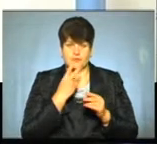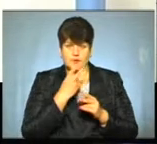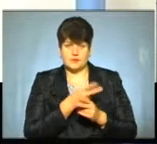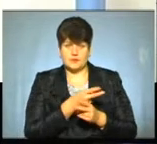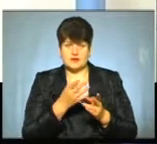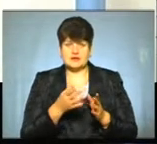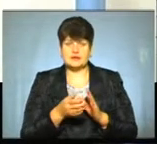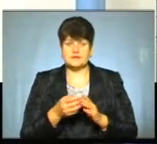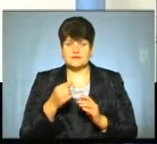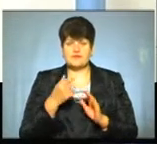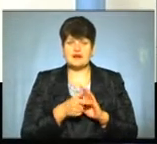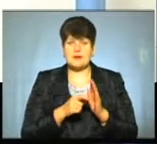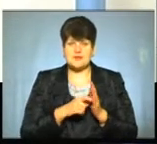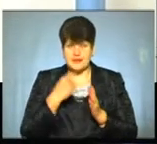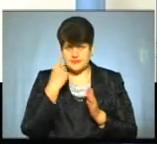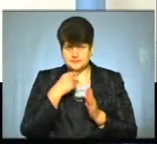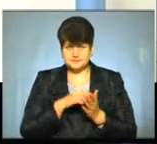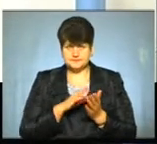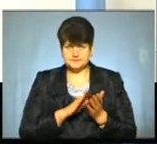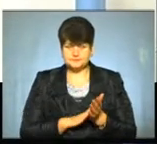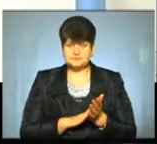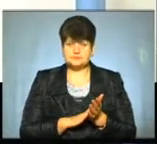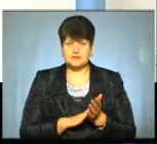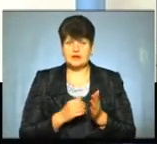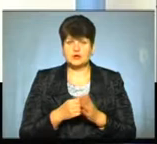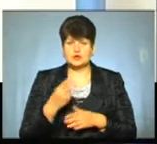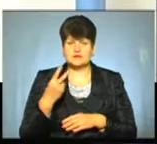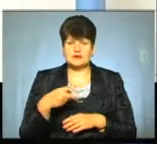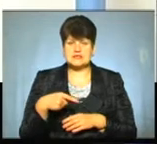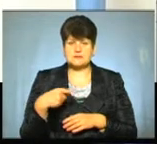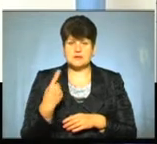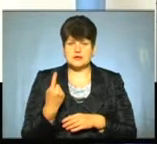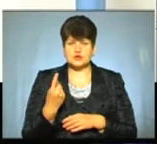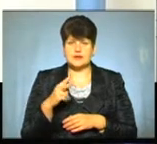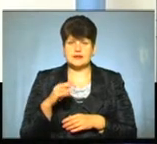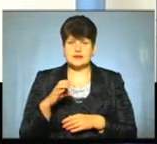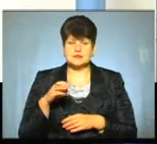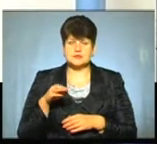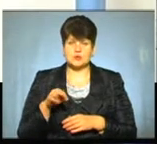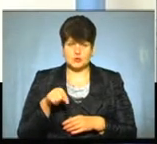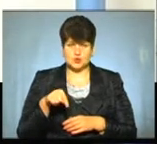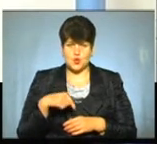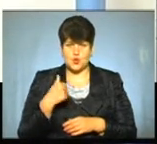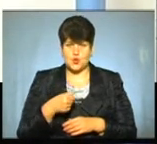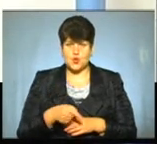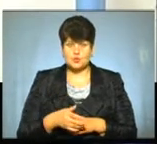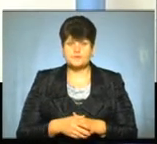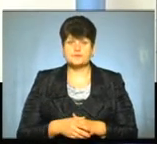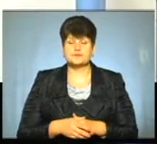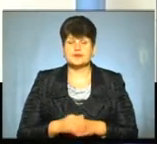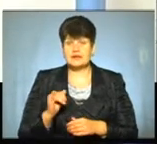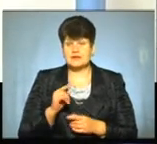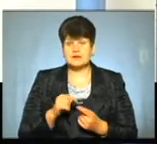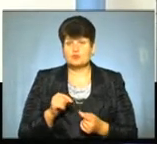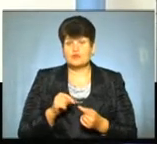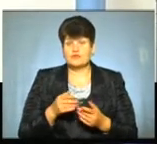безпосередньо в персональному кабінеті кожного зареєстрованого учасника до 21 листопада цього року. Ну